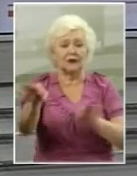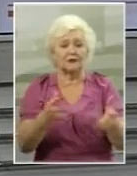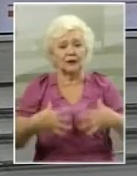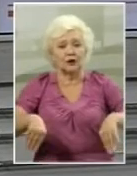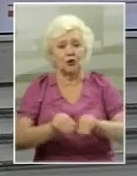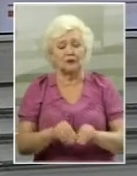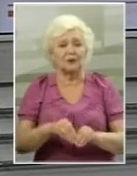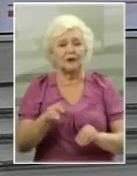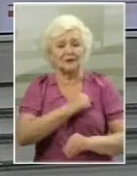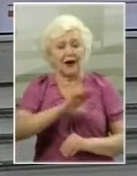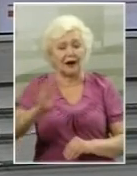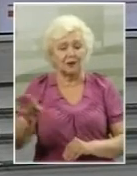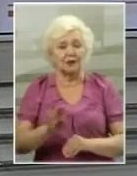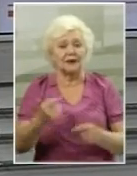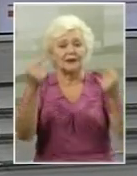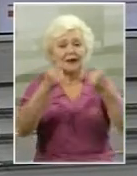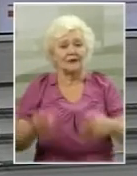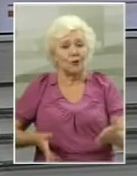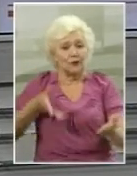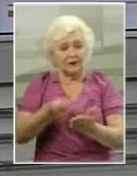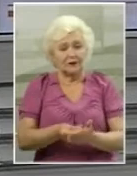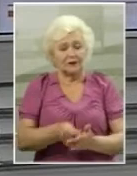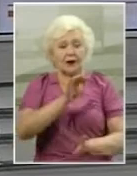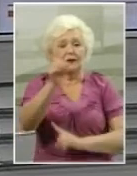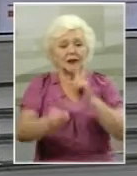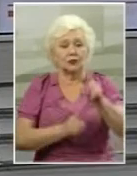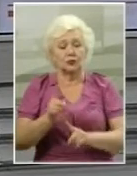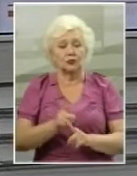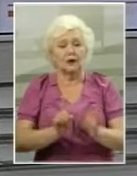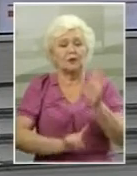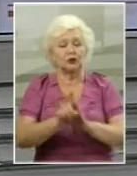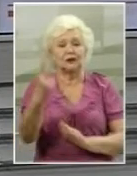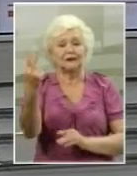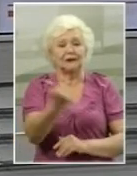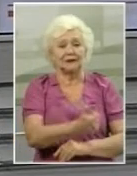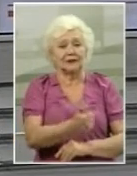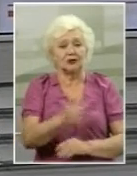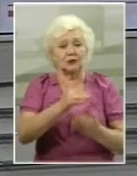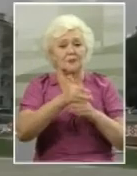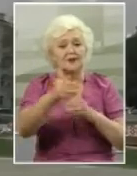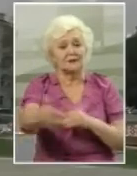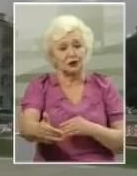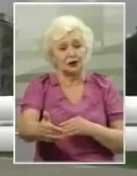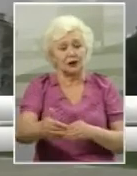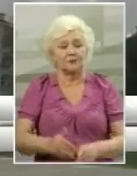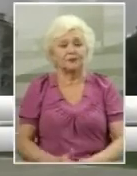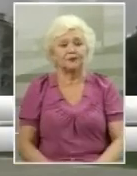загиблих і несвоєчасне фінансування реконструкцію почали на 3 тижні пізніше.